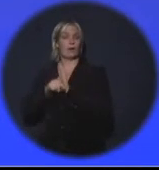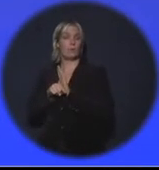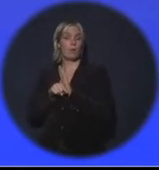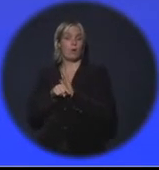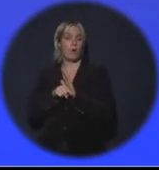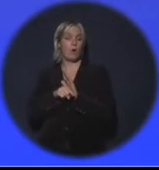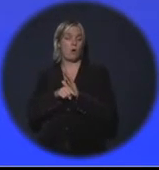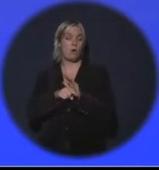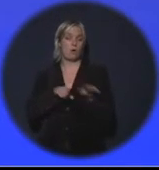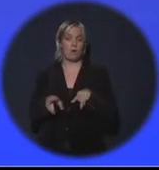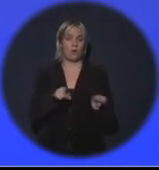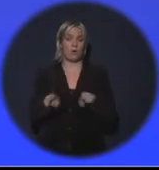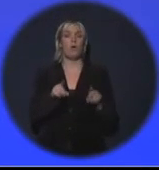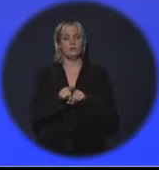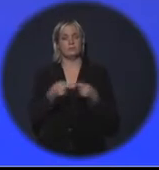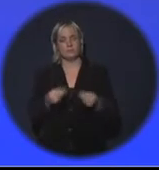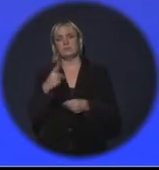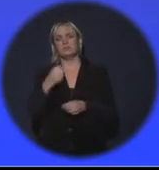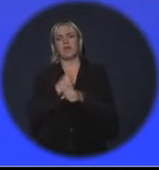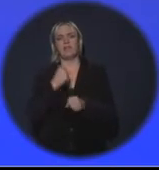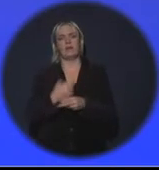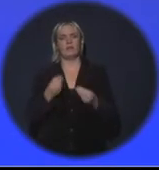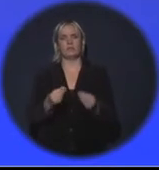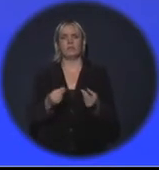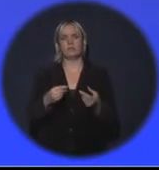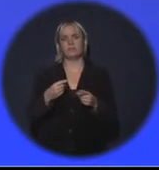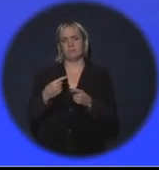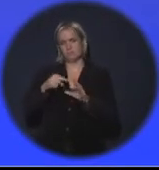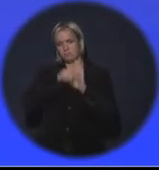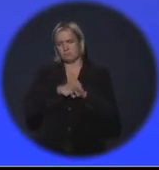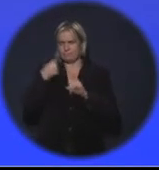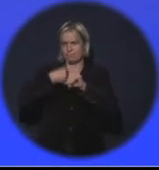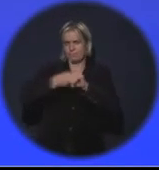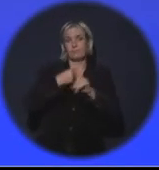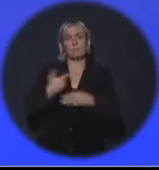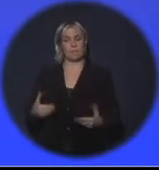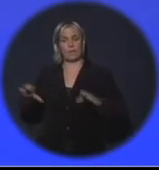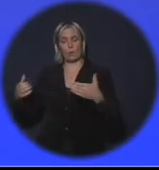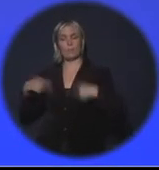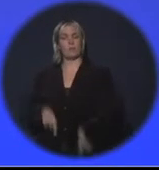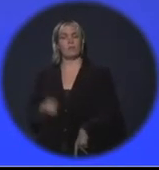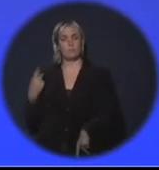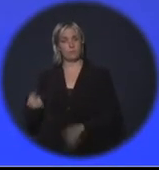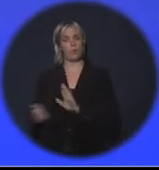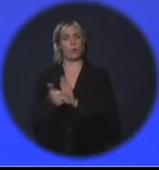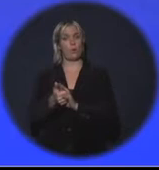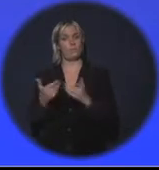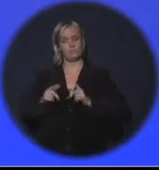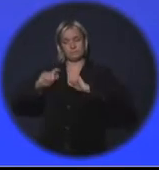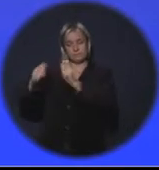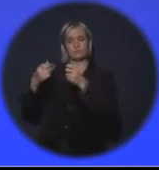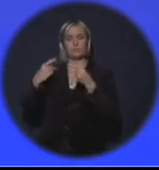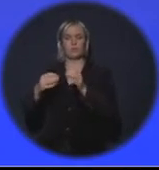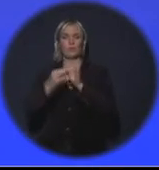Votre travail a également défini des principes à défendre. C'est au gouvernement, maintenant, de s'approprier